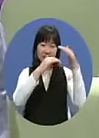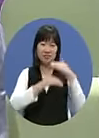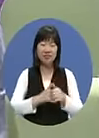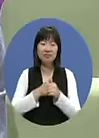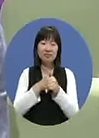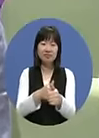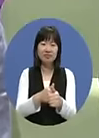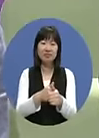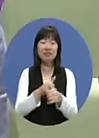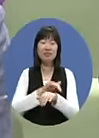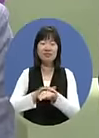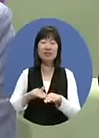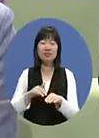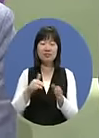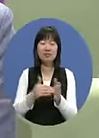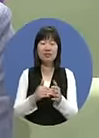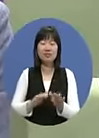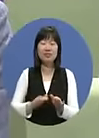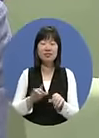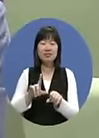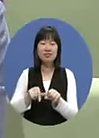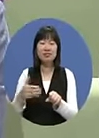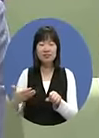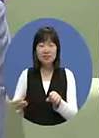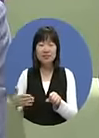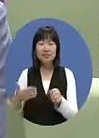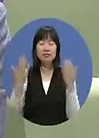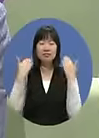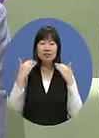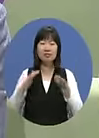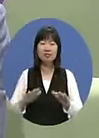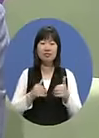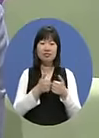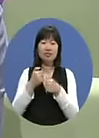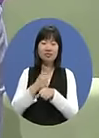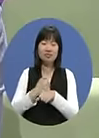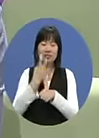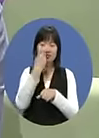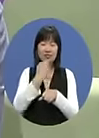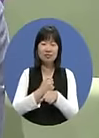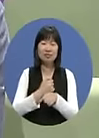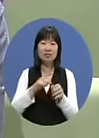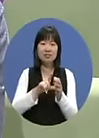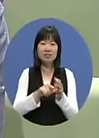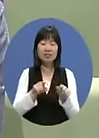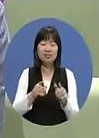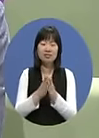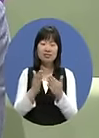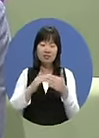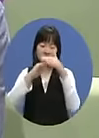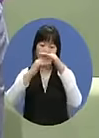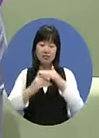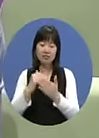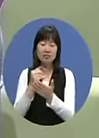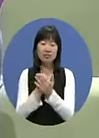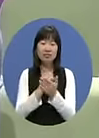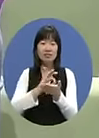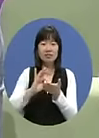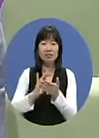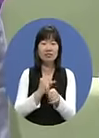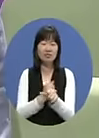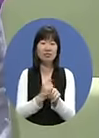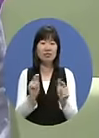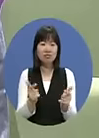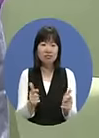번 읽었죠. 네. 근데 세월이 지난 다음에 제가 이제 상담을 하고 진료를 할 때 그 책에 읽은 내용을 가지고 활용하는 게